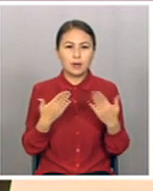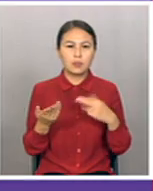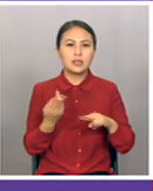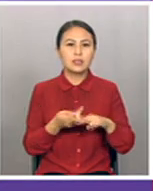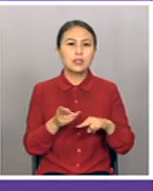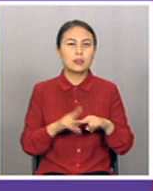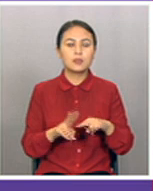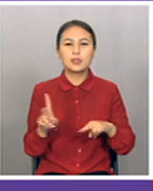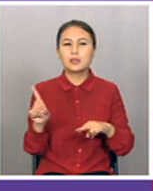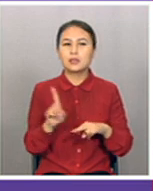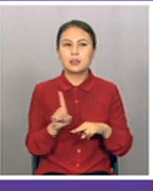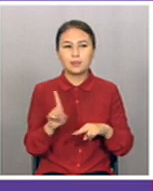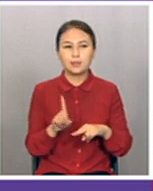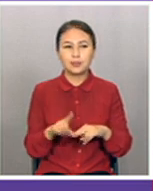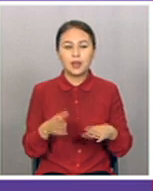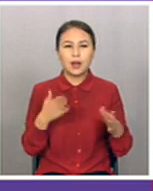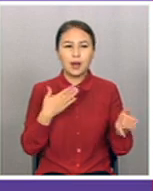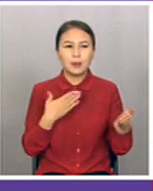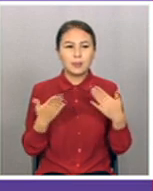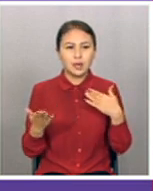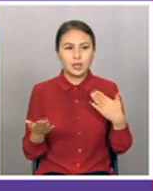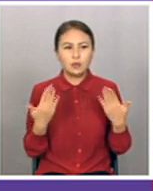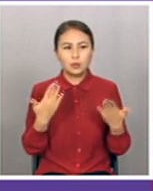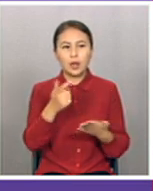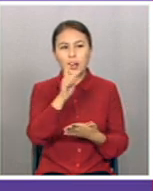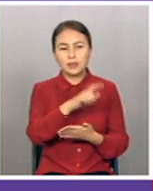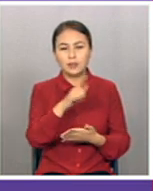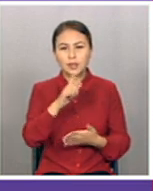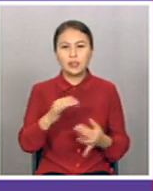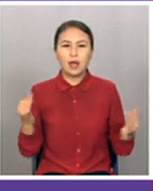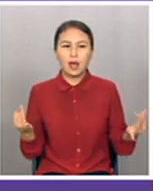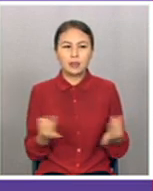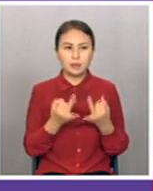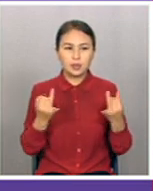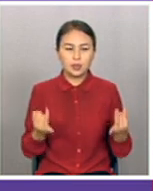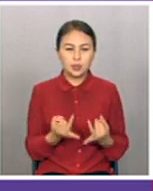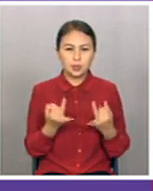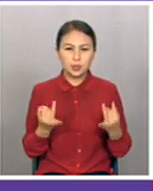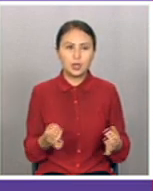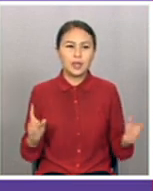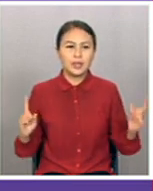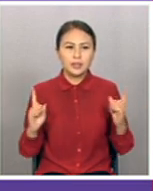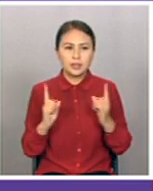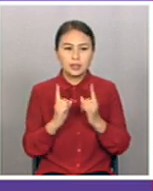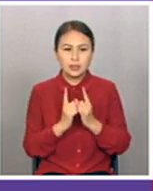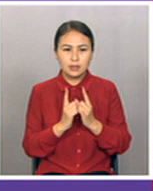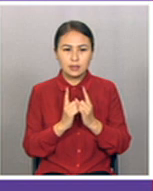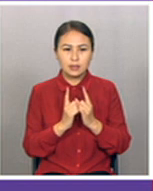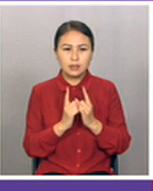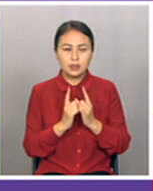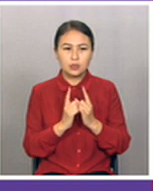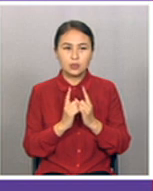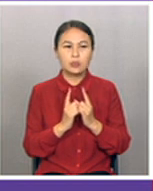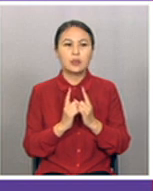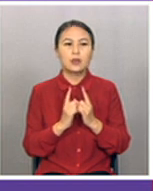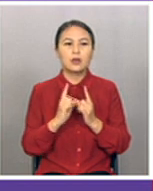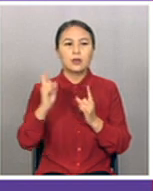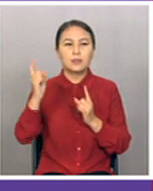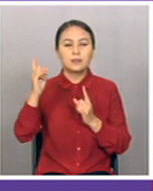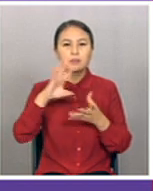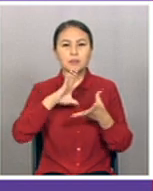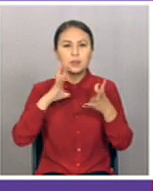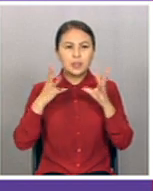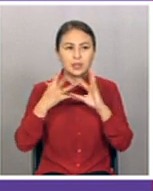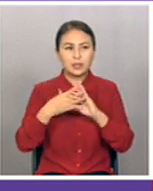дегеніміз не? Қарым-қатынас бұл адамдардың әңгімелесуі, кездесуі